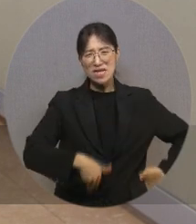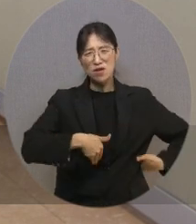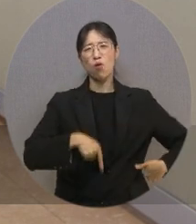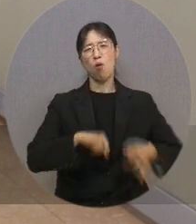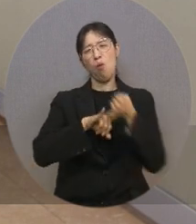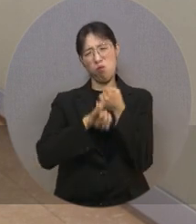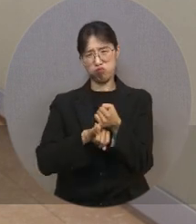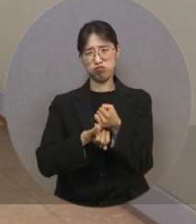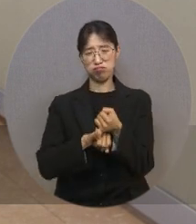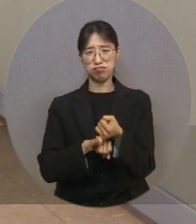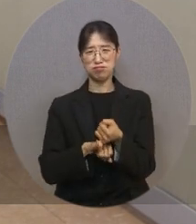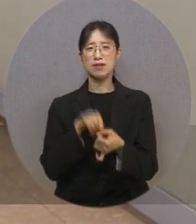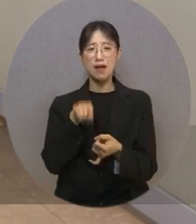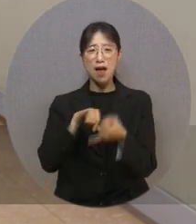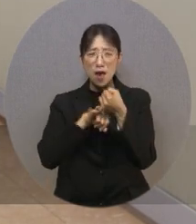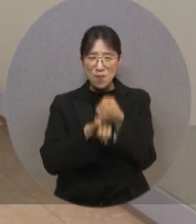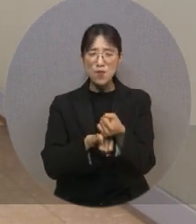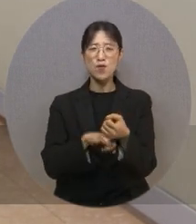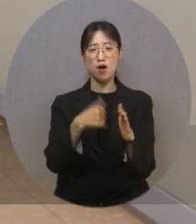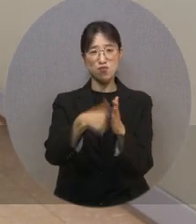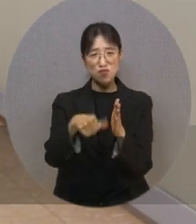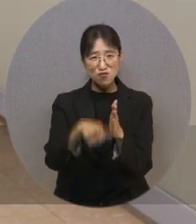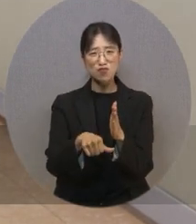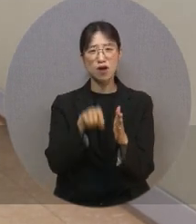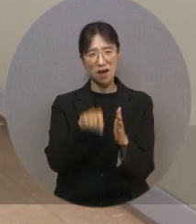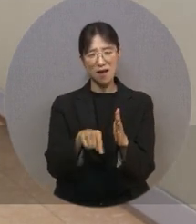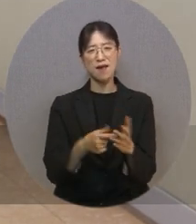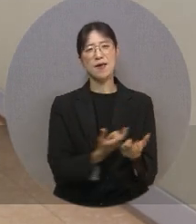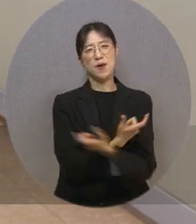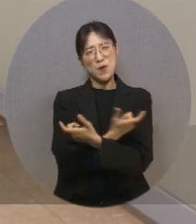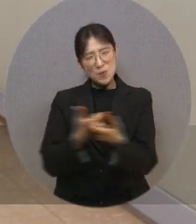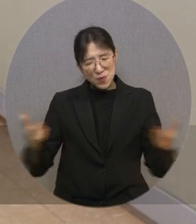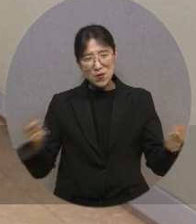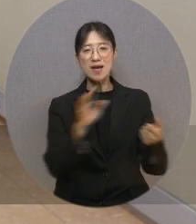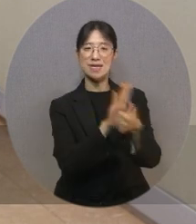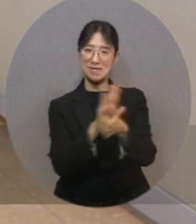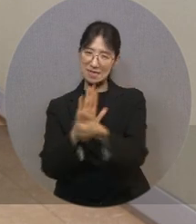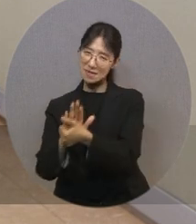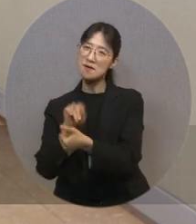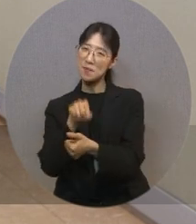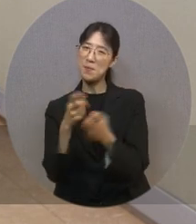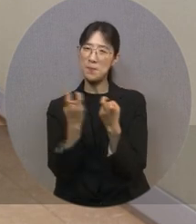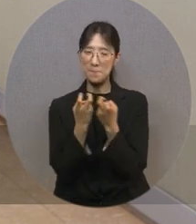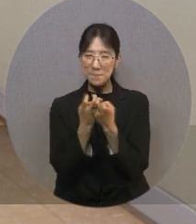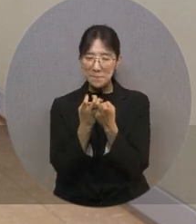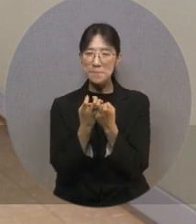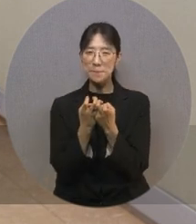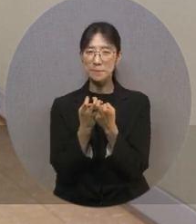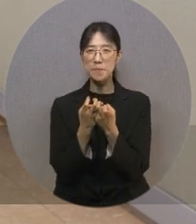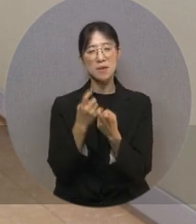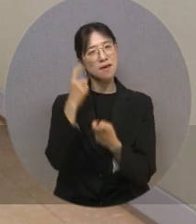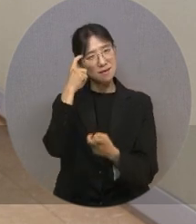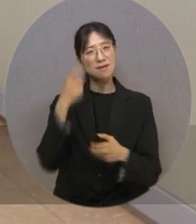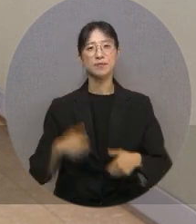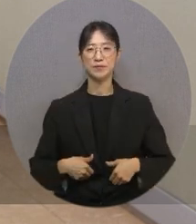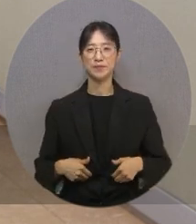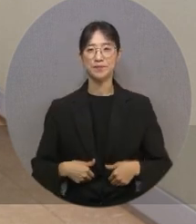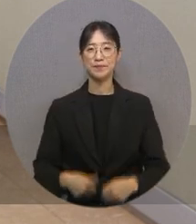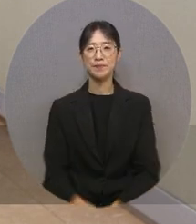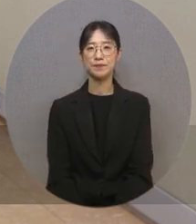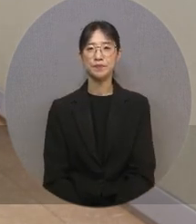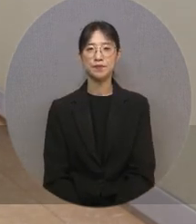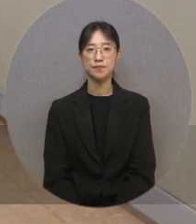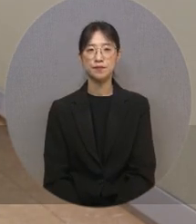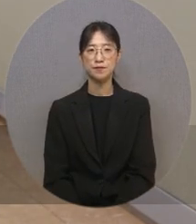필수적입니다. 출산 필수품인 분유와 기저귀를 보편적으로 지원하는 방안을 검토해 볼 필요가